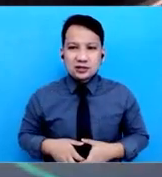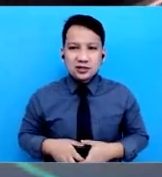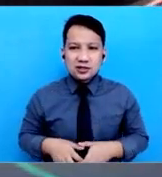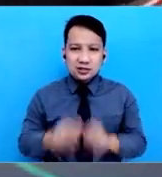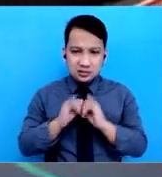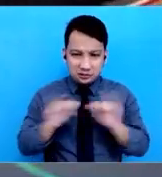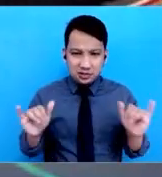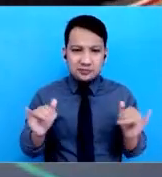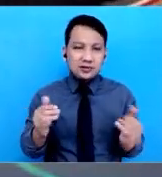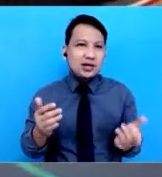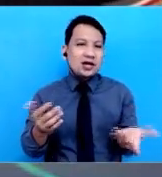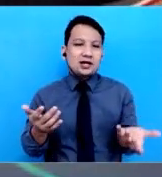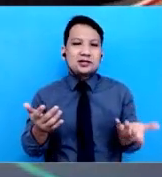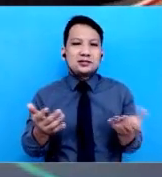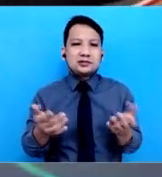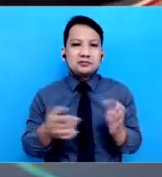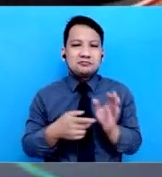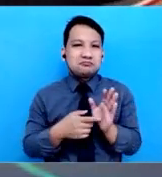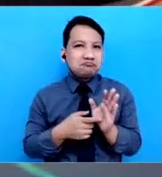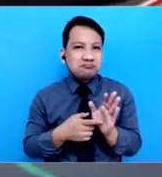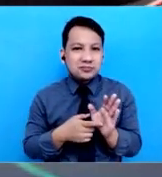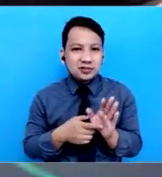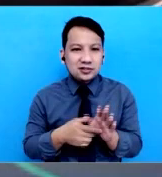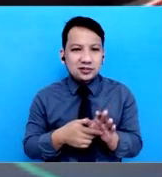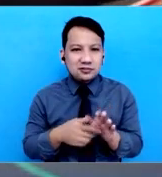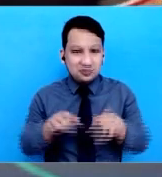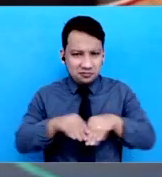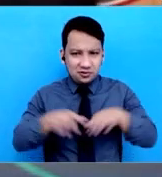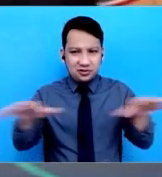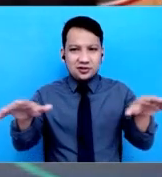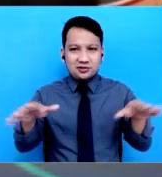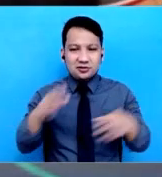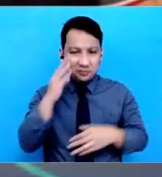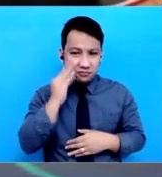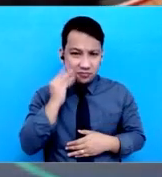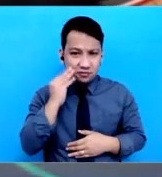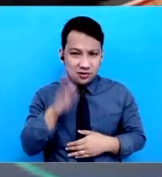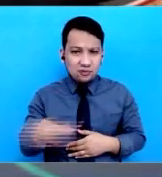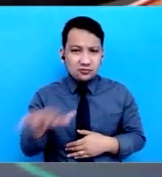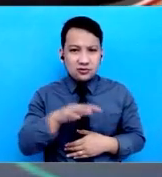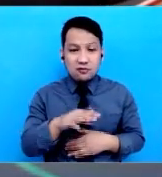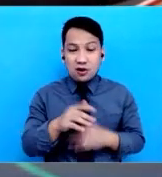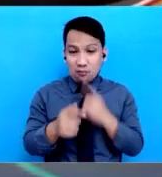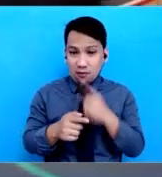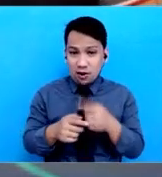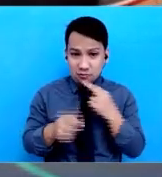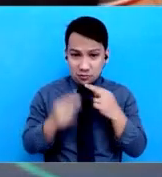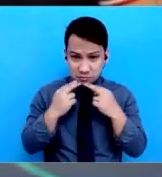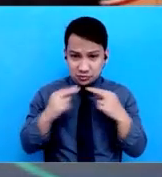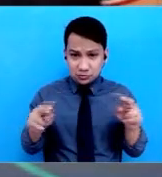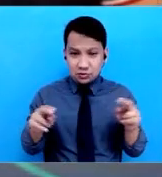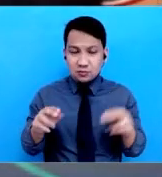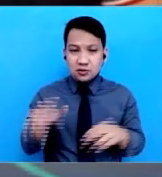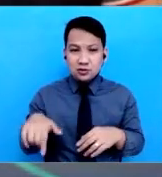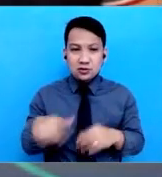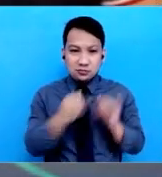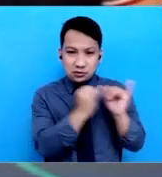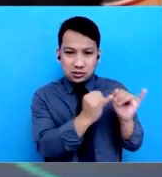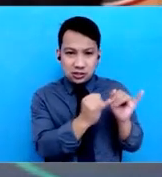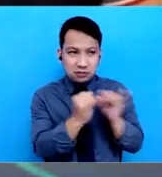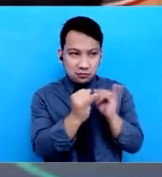at syempre, medyo malawak na yung ating experience sa pagko-cover ng mga balita, sa pag-i-interview ng